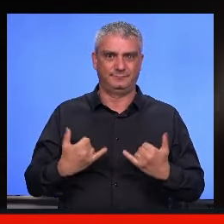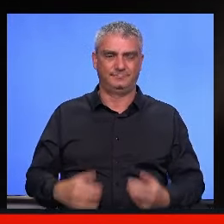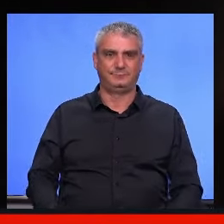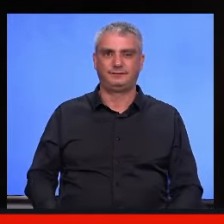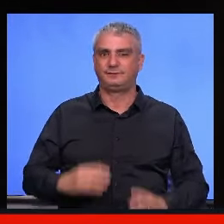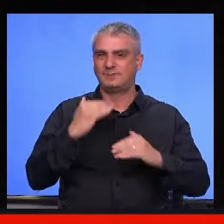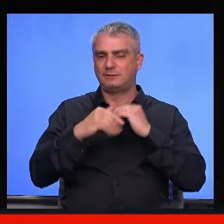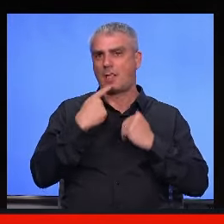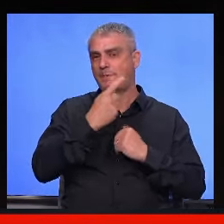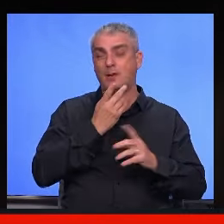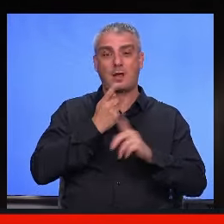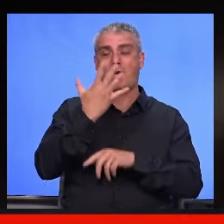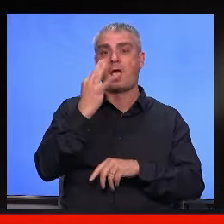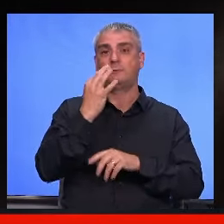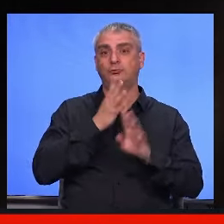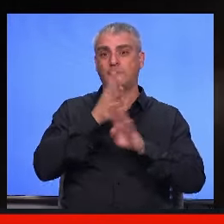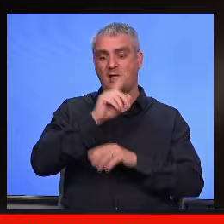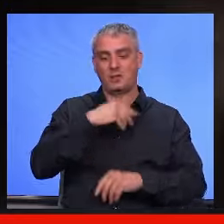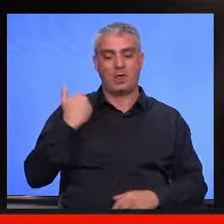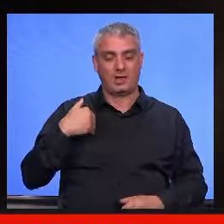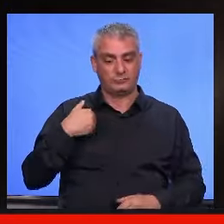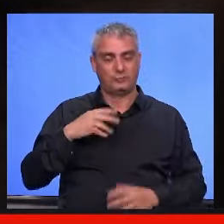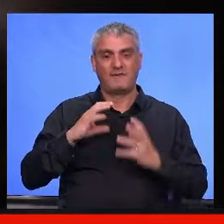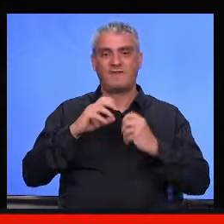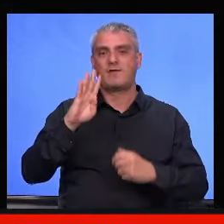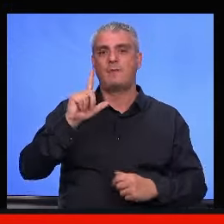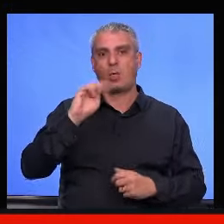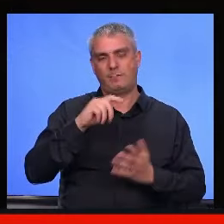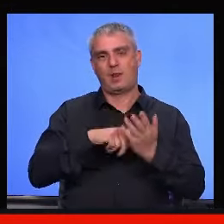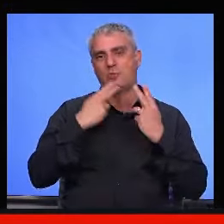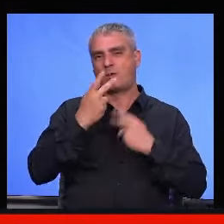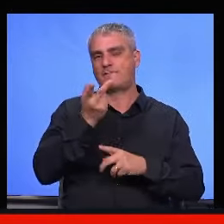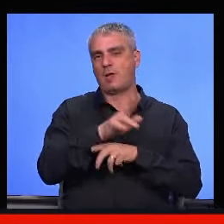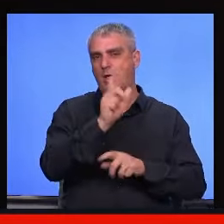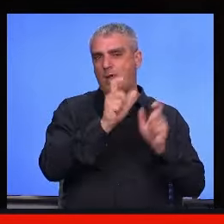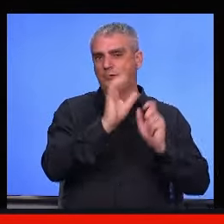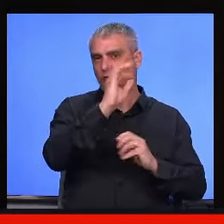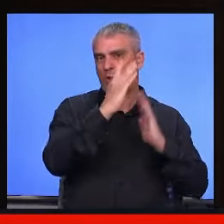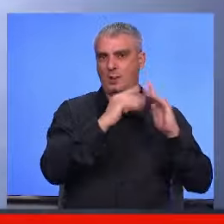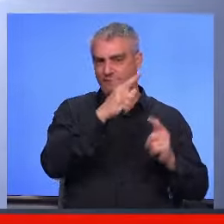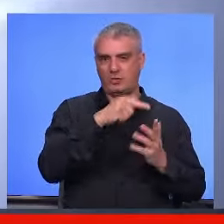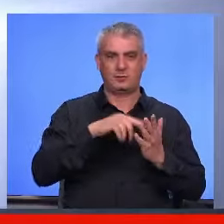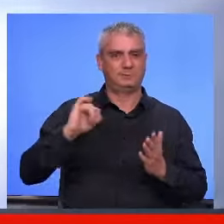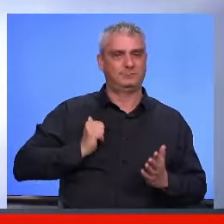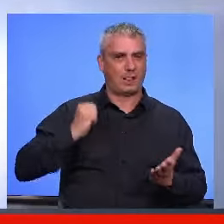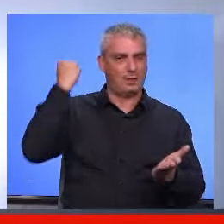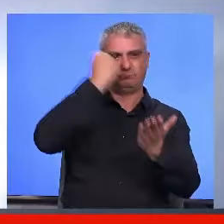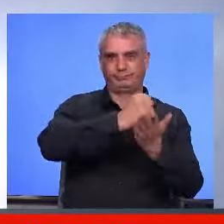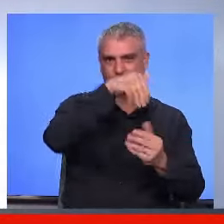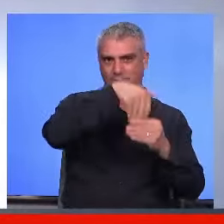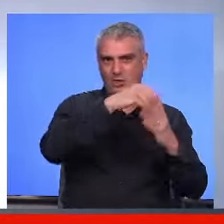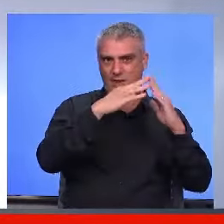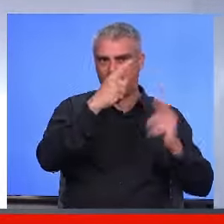חיזבאללה טען שירה 50 רקטות לקריית שמונה וכפר בלום כתגובה להרג אזרחים לבנונים בתקיפת צהל.